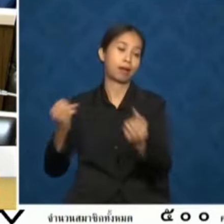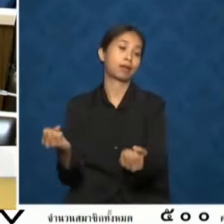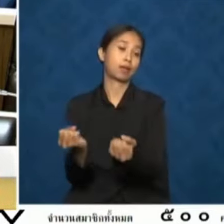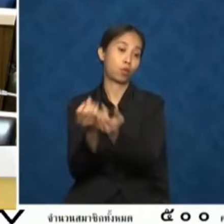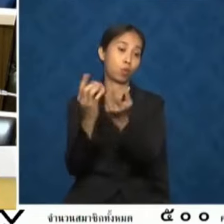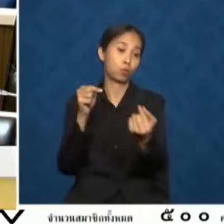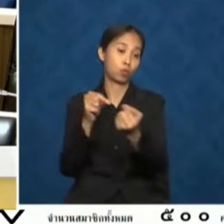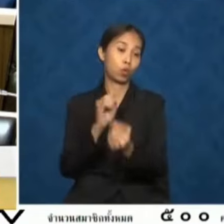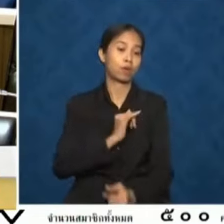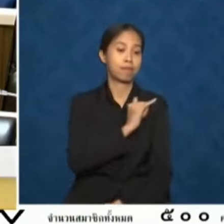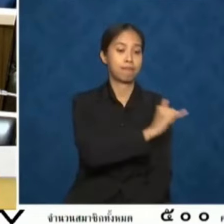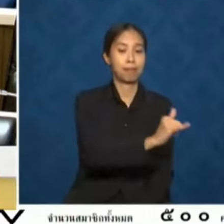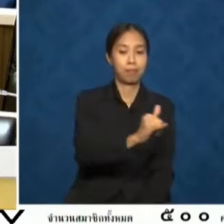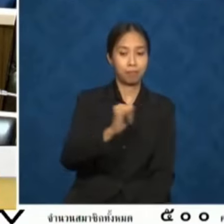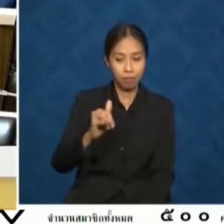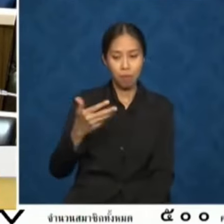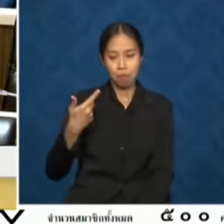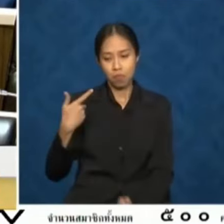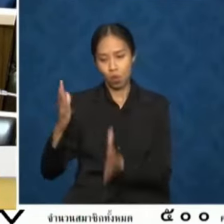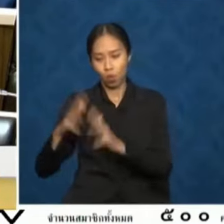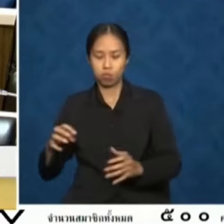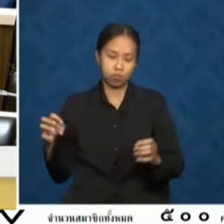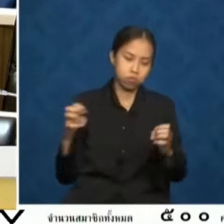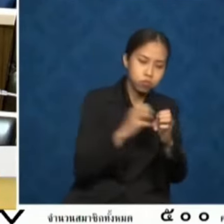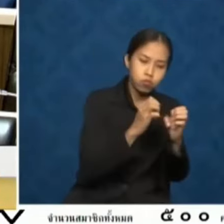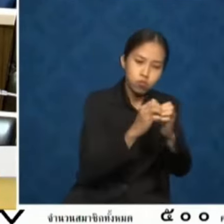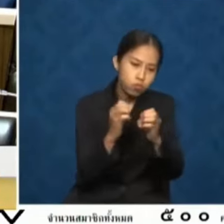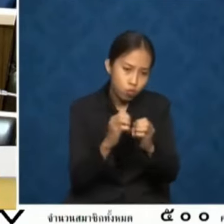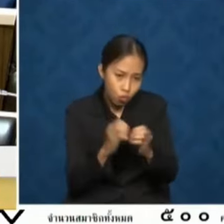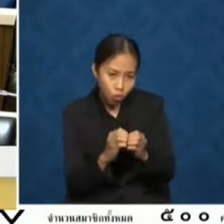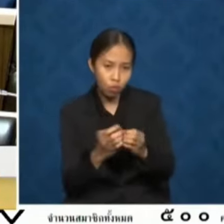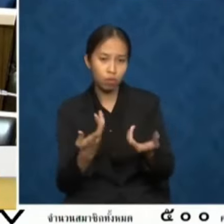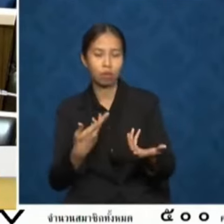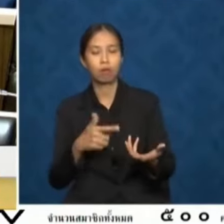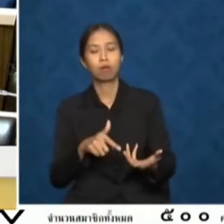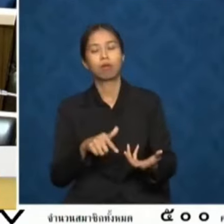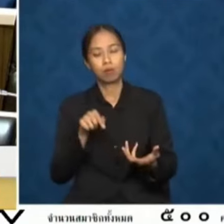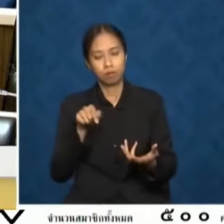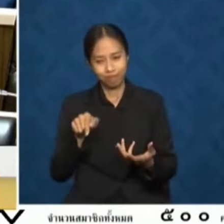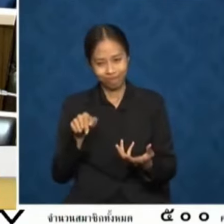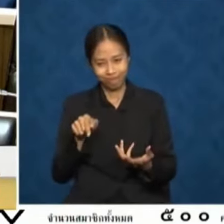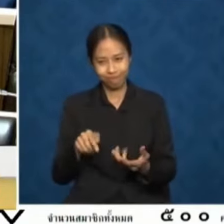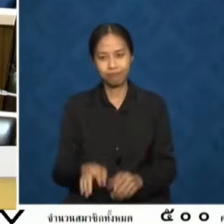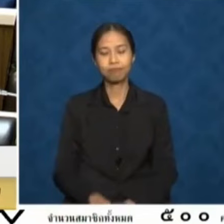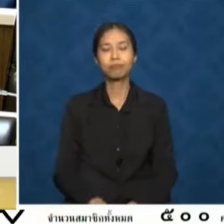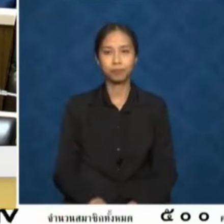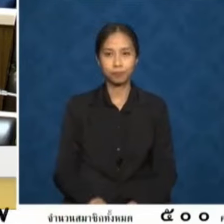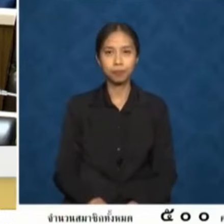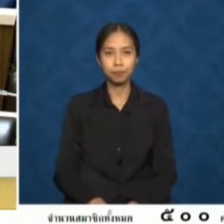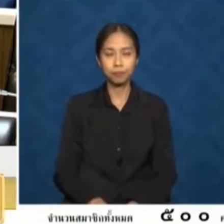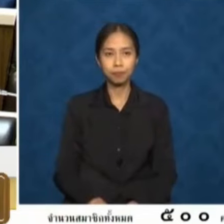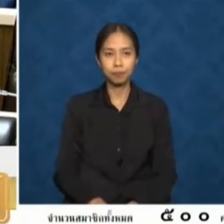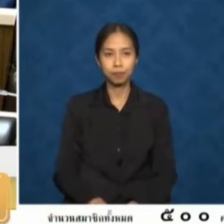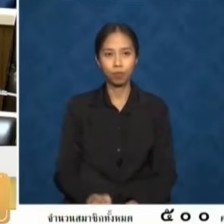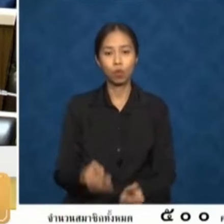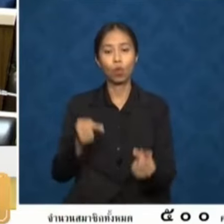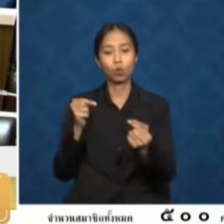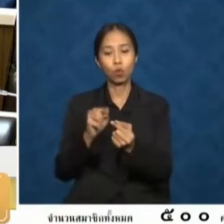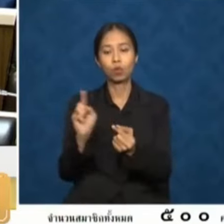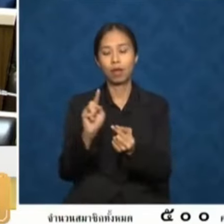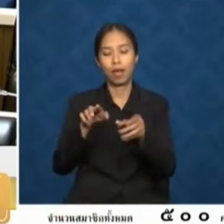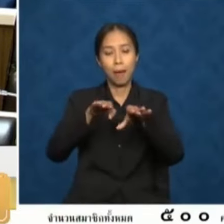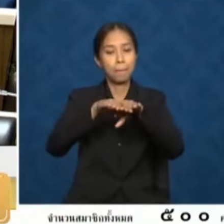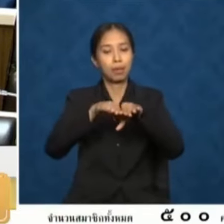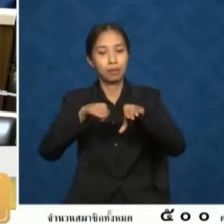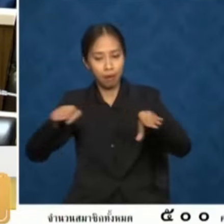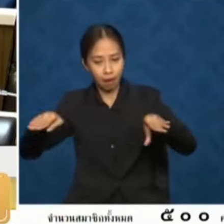างการเดินทางเนี่ยปล่อยให้มีคนเข้ามารบกวนขัดขวางการเดินทางย่อมเป็นตัวชี้วัดมาตรฐานการรักษ